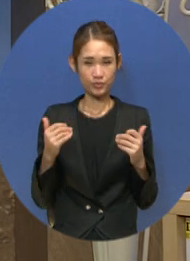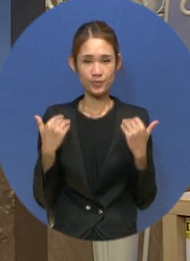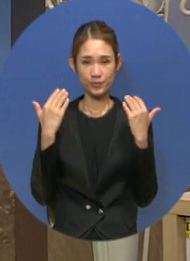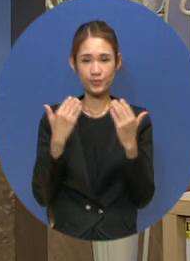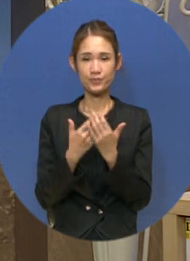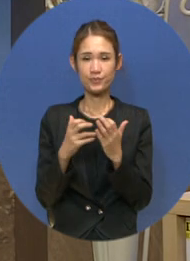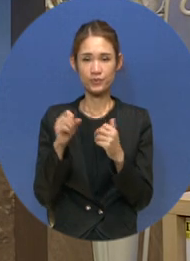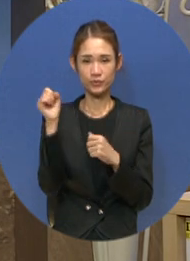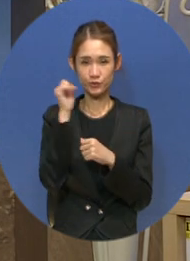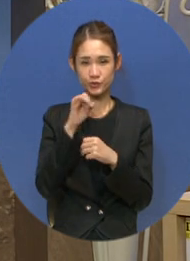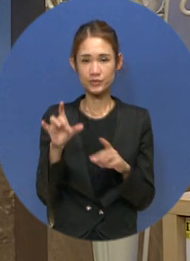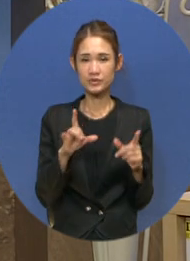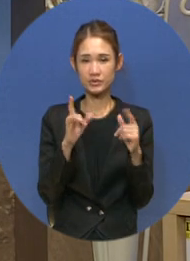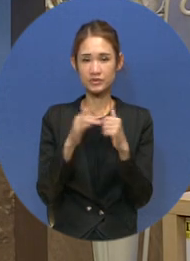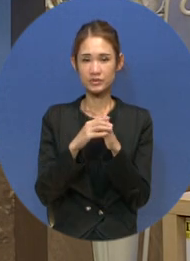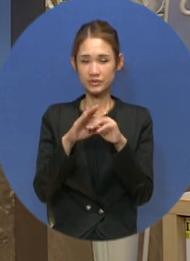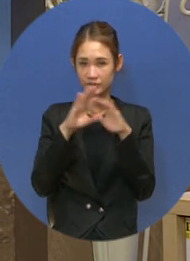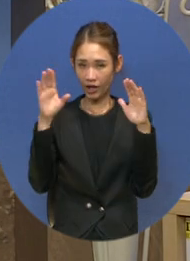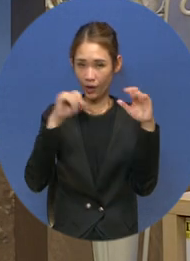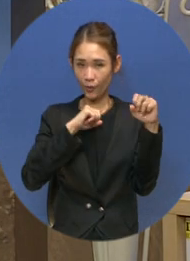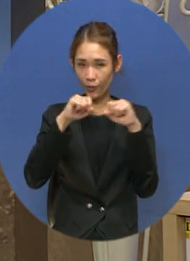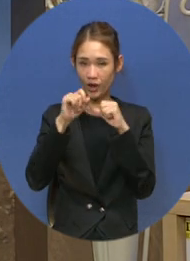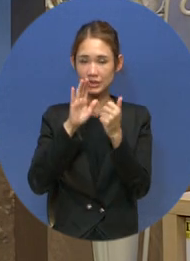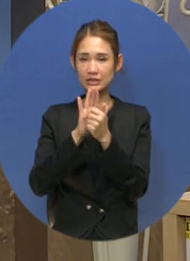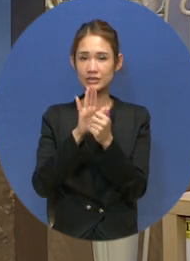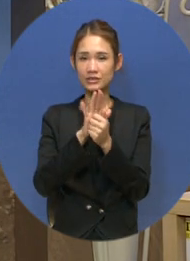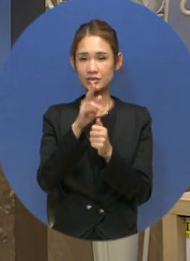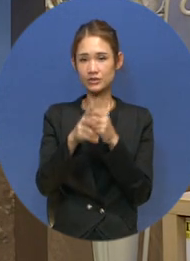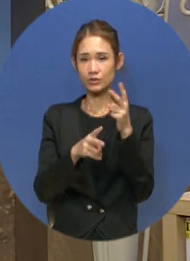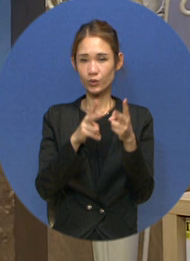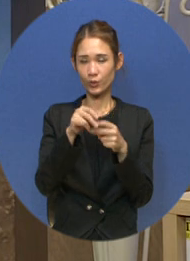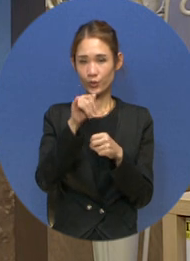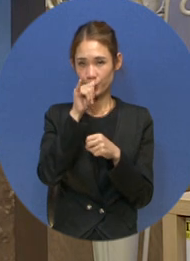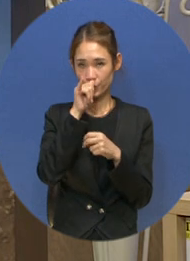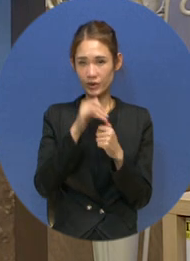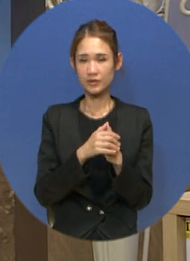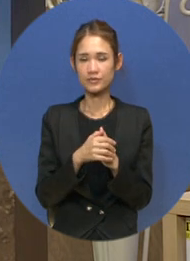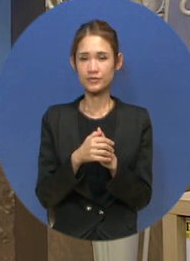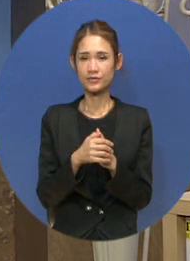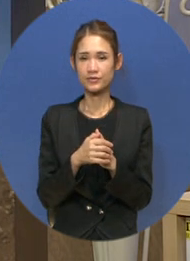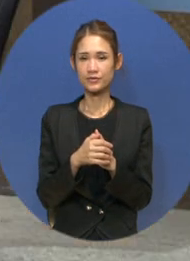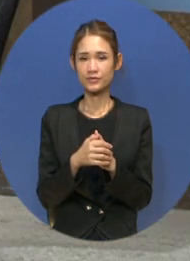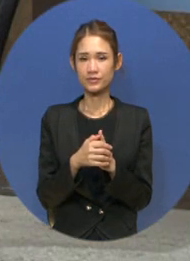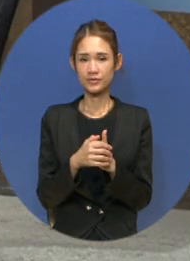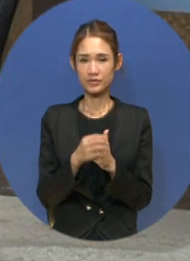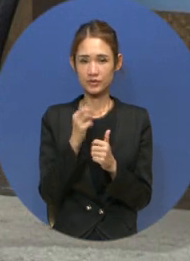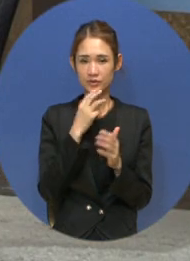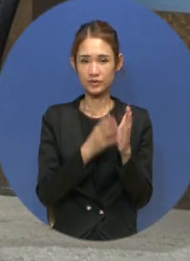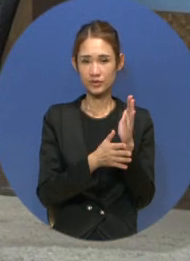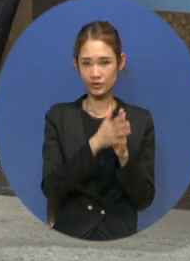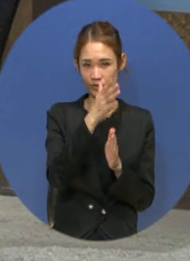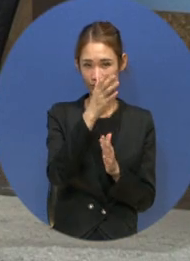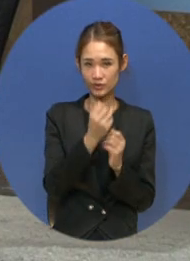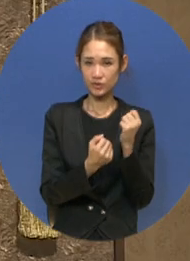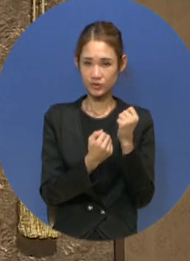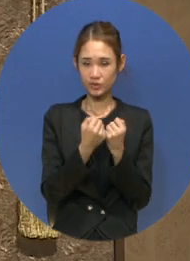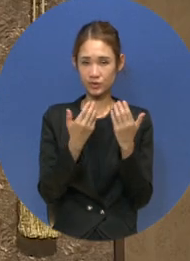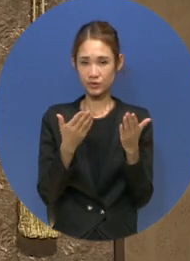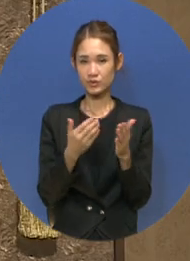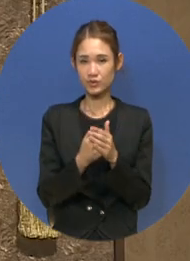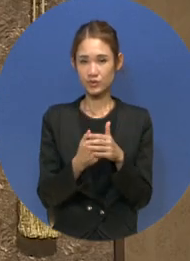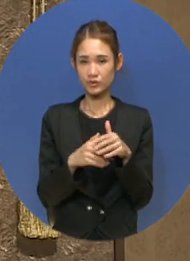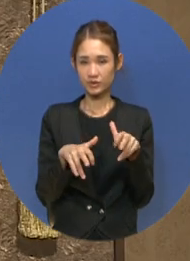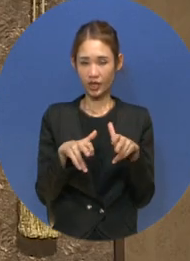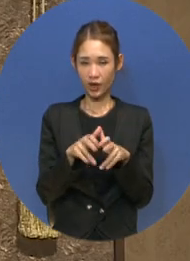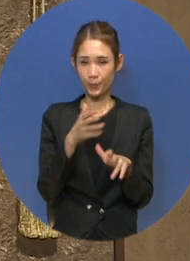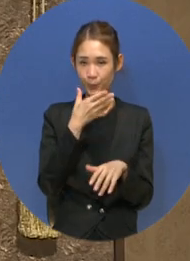발달장애인분들의 여가생활을 위한 이 낮 활동 지원 사업도 운영하고 계신데요. 이게 이제 서울시에 앞서 설명드렸듯이